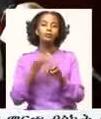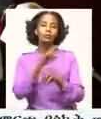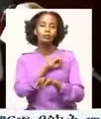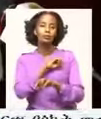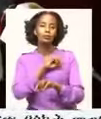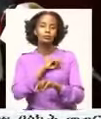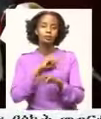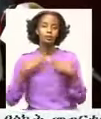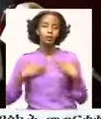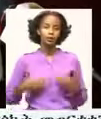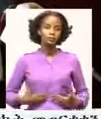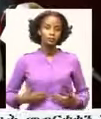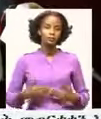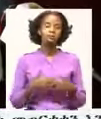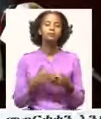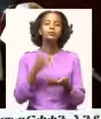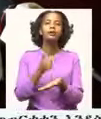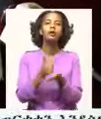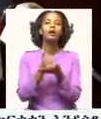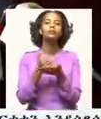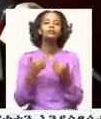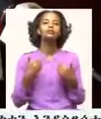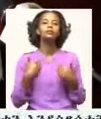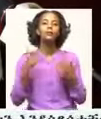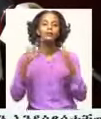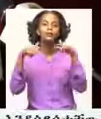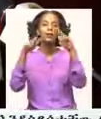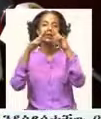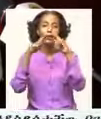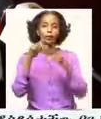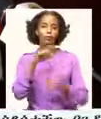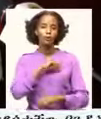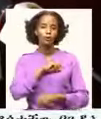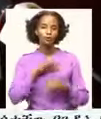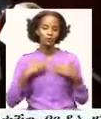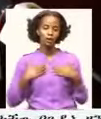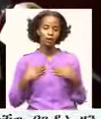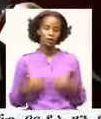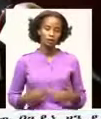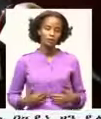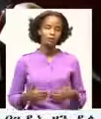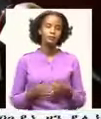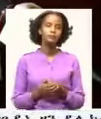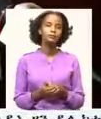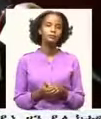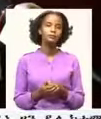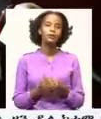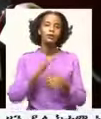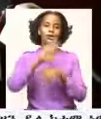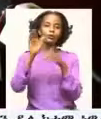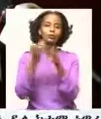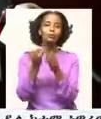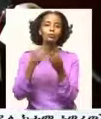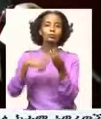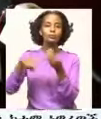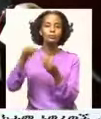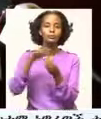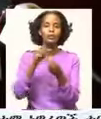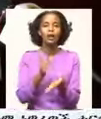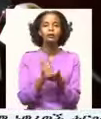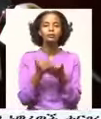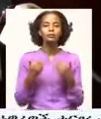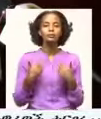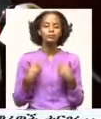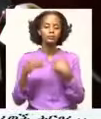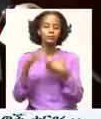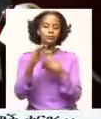አካላት፣ እያገዙን ያሉ የፌዴራል ፖሊስ አካላት፣ በሁሉም አካባቢዎች እያገዙን ያሉ